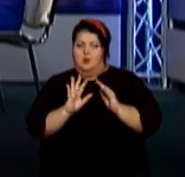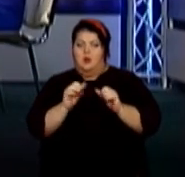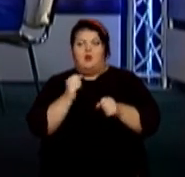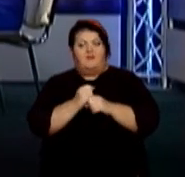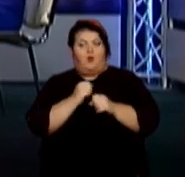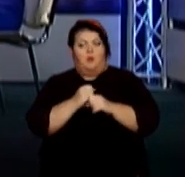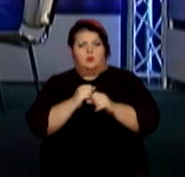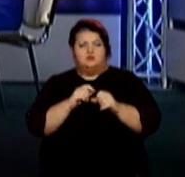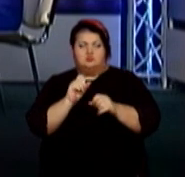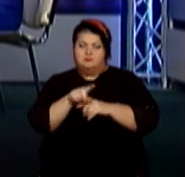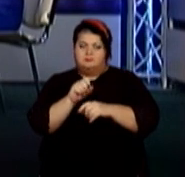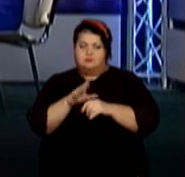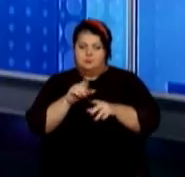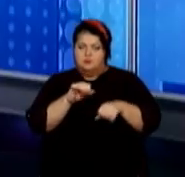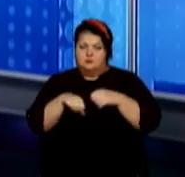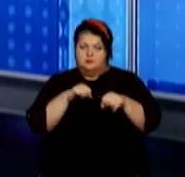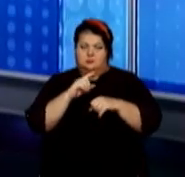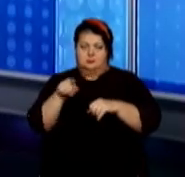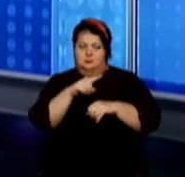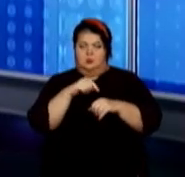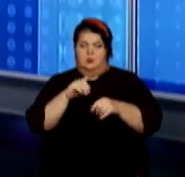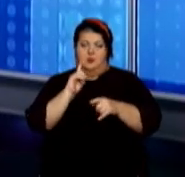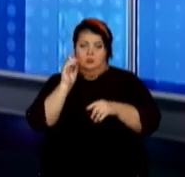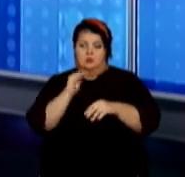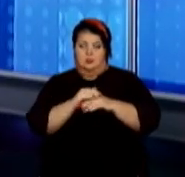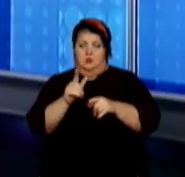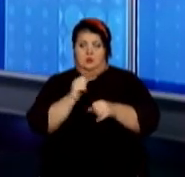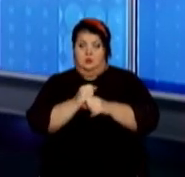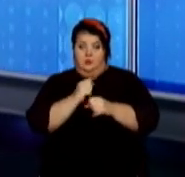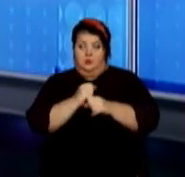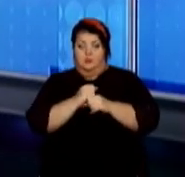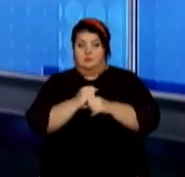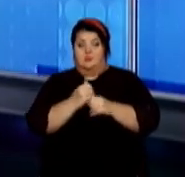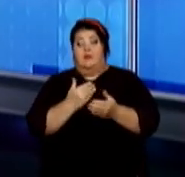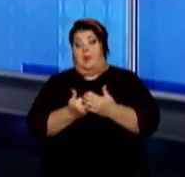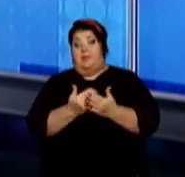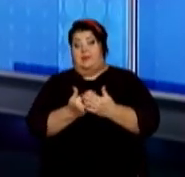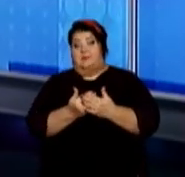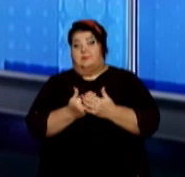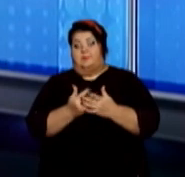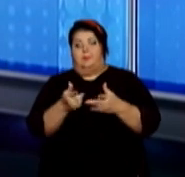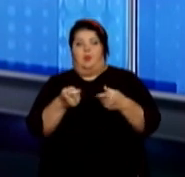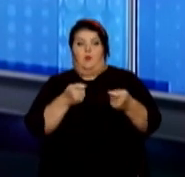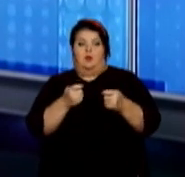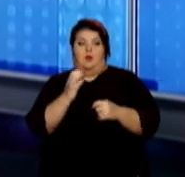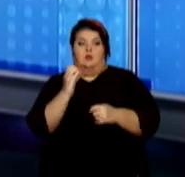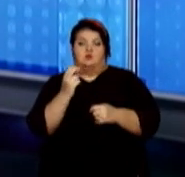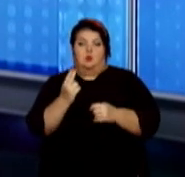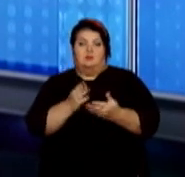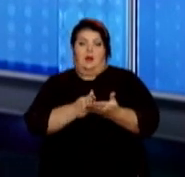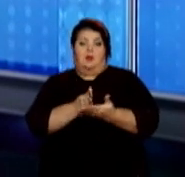робочих поїздок впродовж робочого дня? Впродовж робочого дня, в межах робочих поїздок. Наприклад, управління соціальних служб.